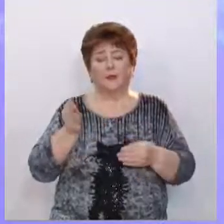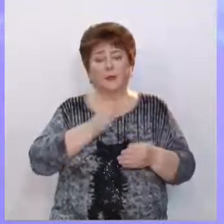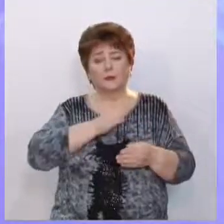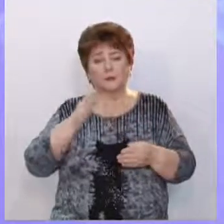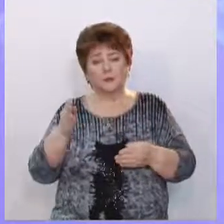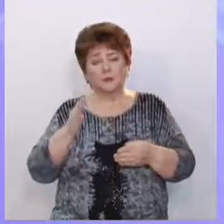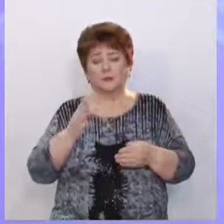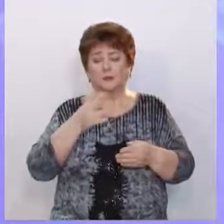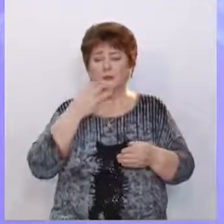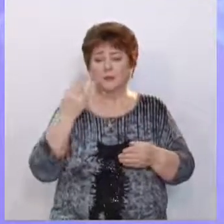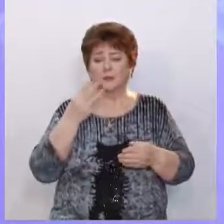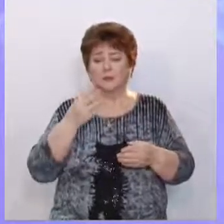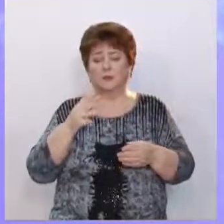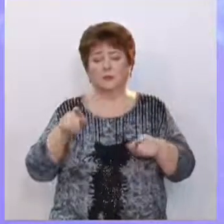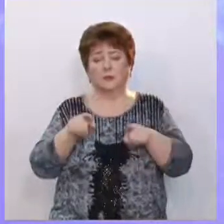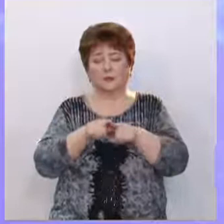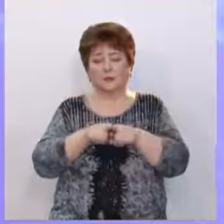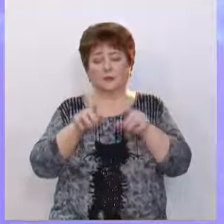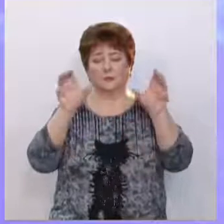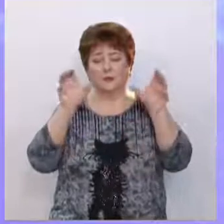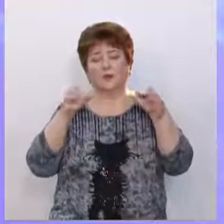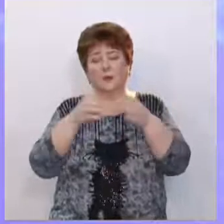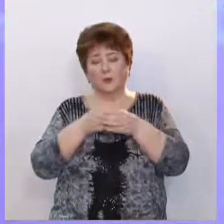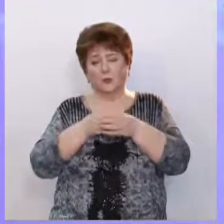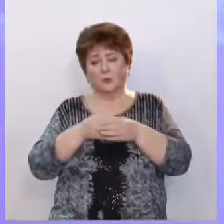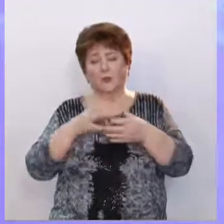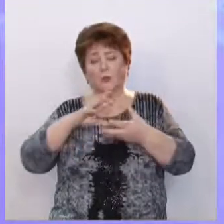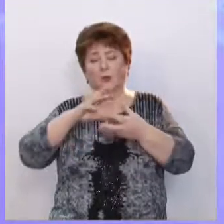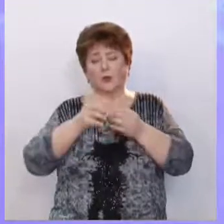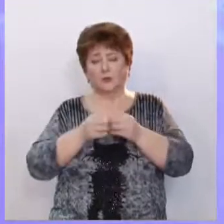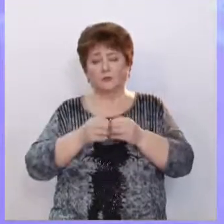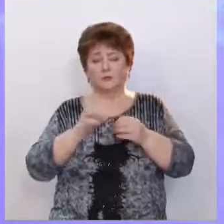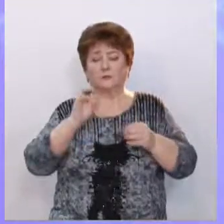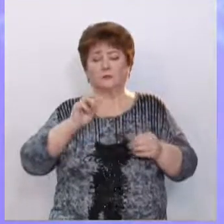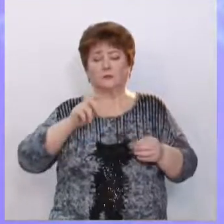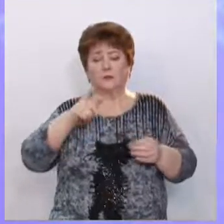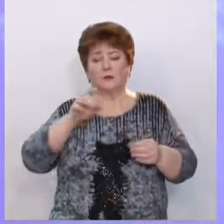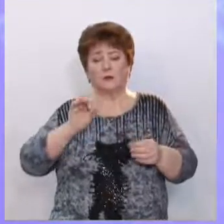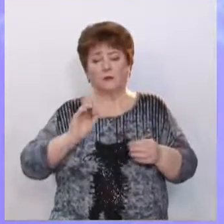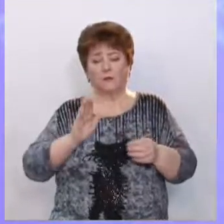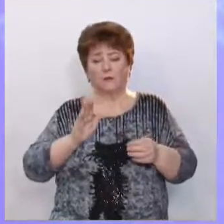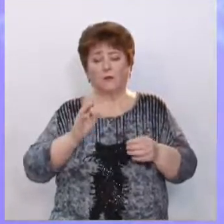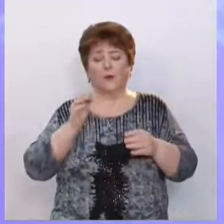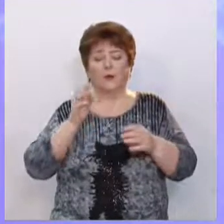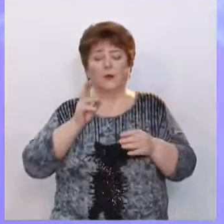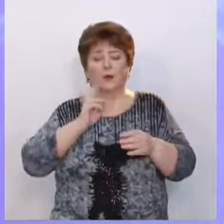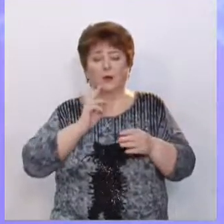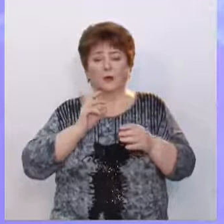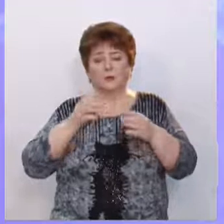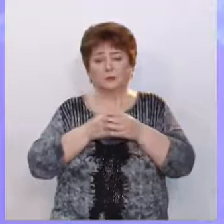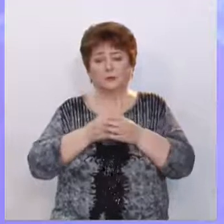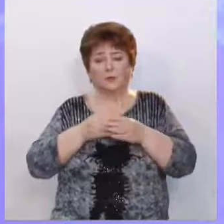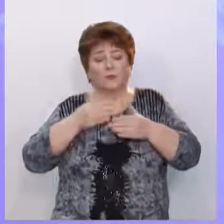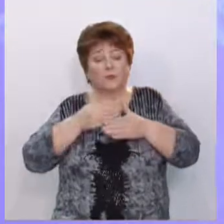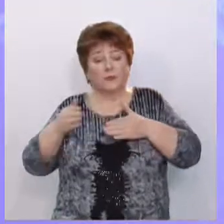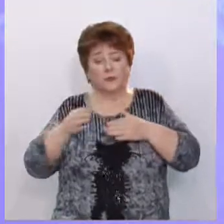Распределите их на три равные группы по количеству слогов. Каждую группу запишите в